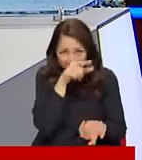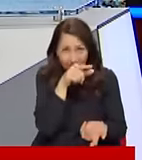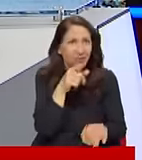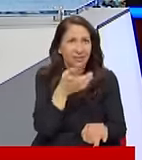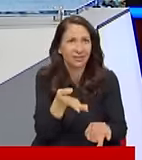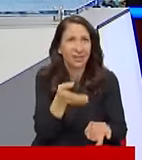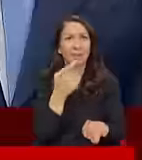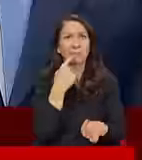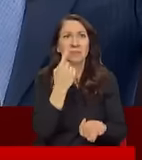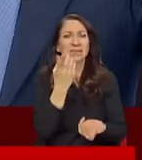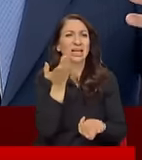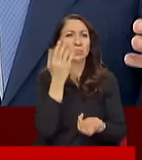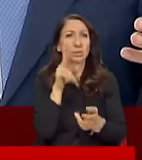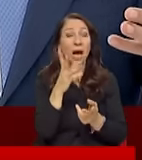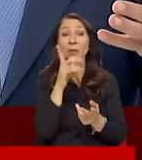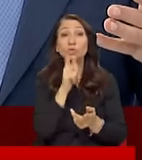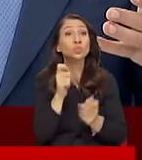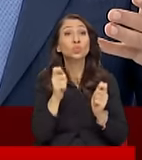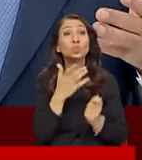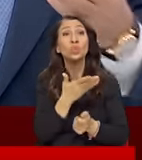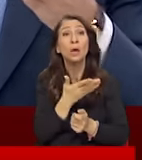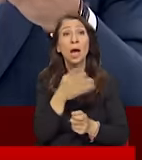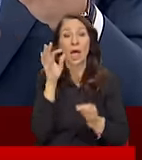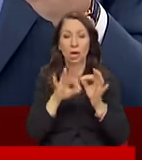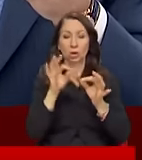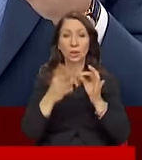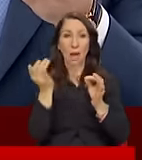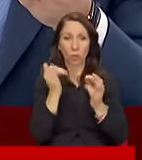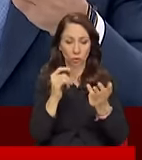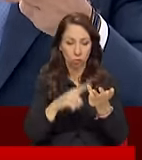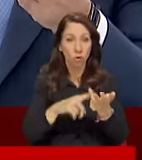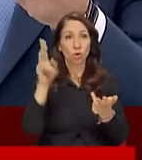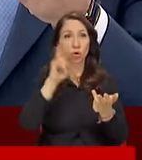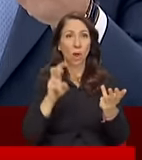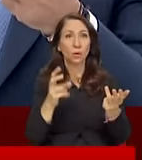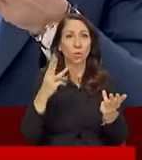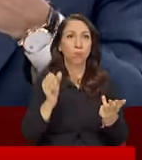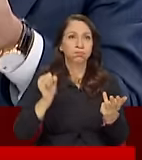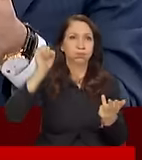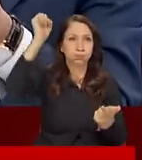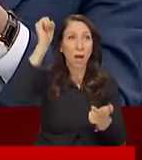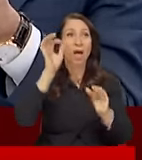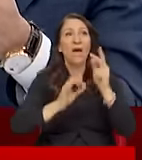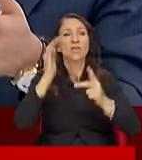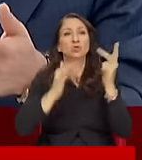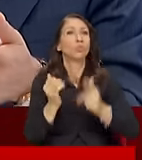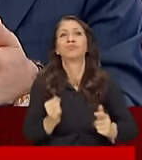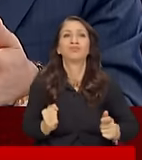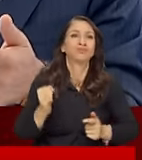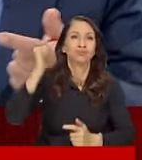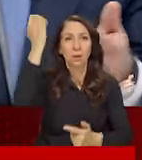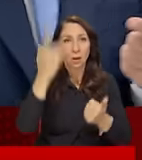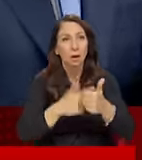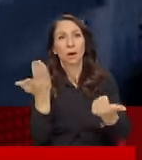bitecek. Verdikleri hangi vaadi tuttular? Ekonomi daha kötü, döviz daha yüksek, enflasyon almış başını